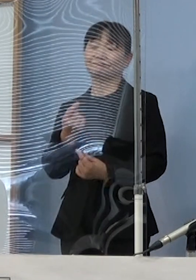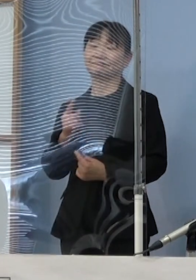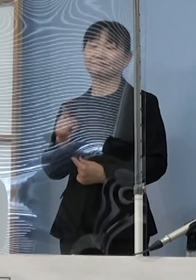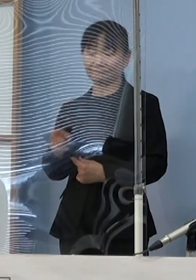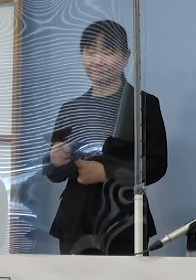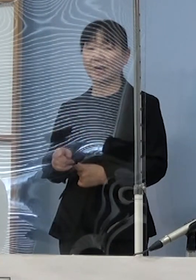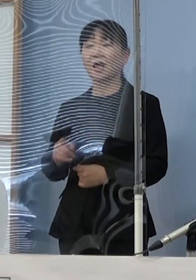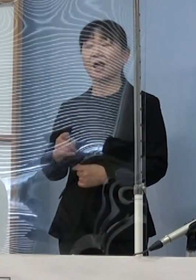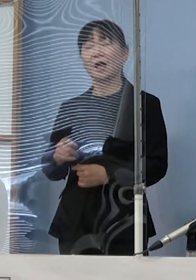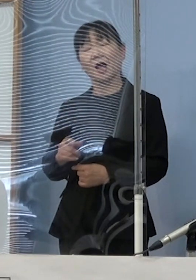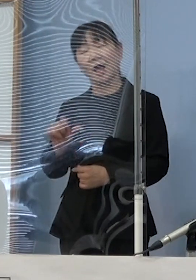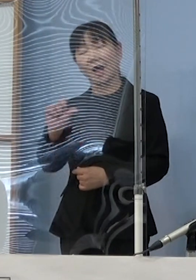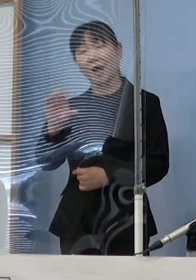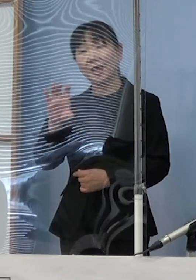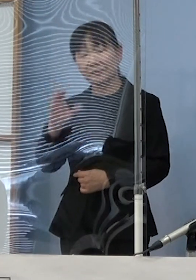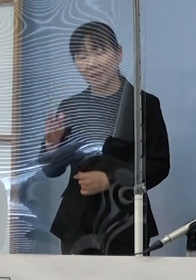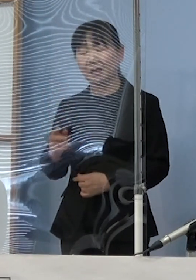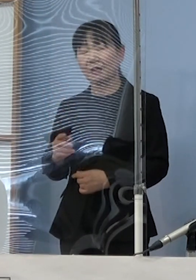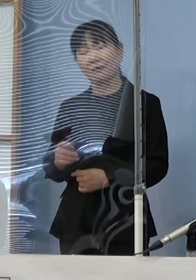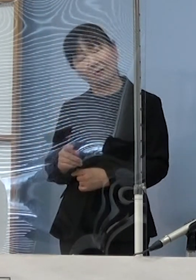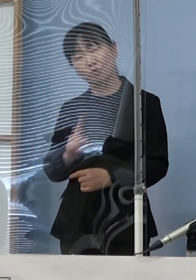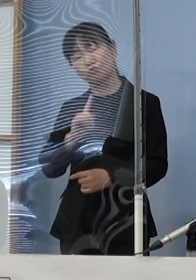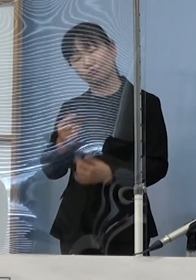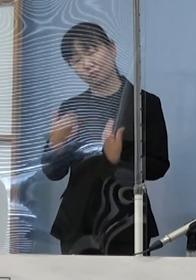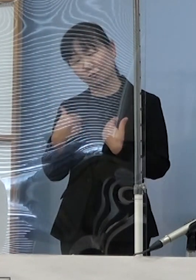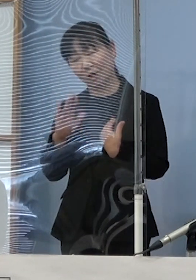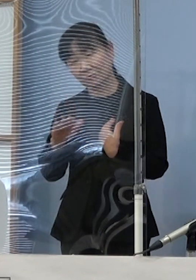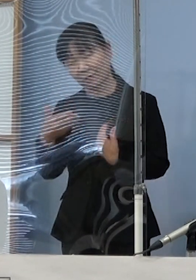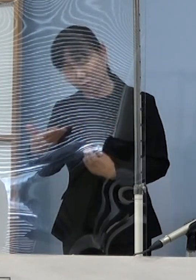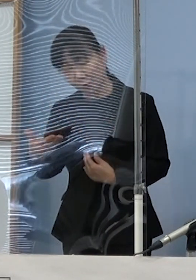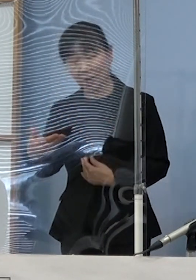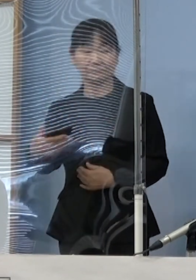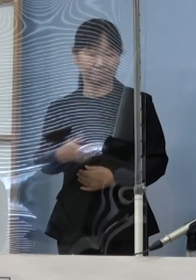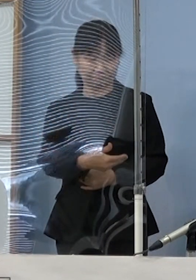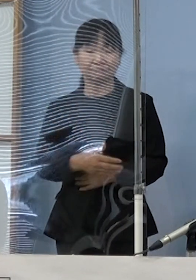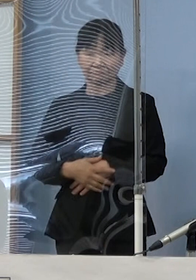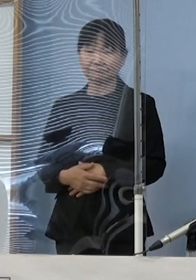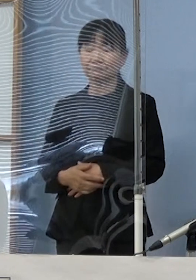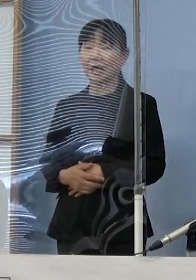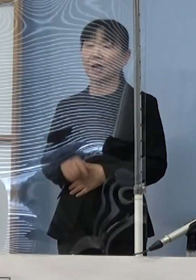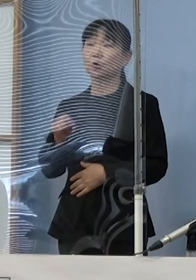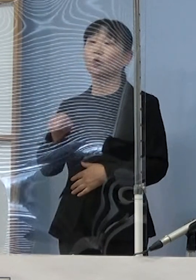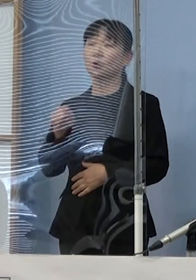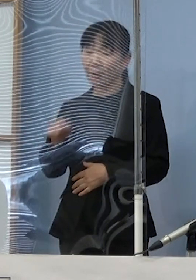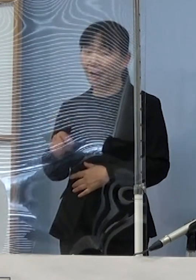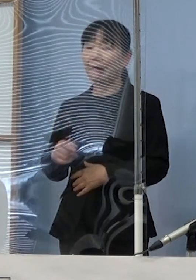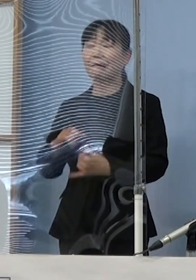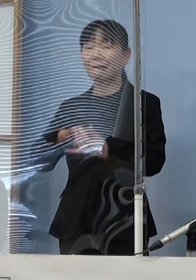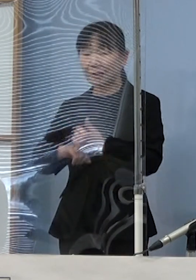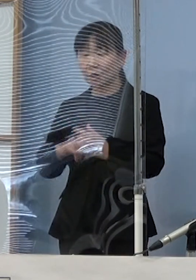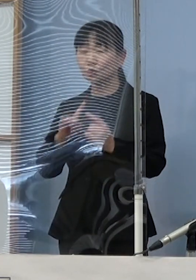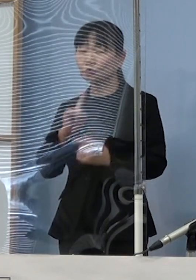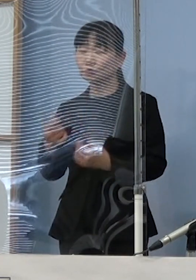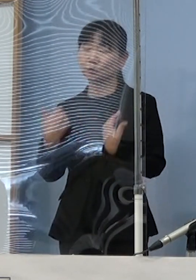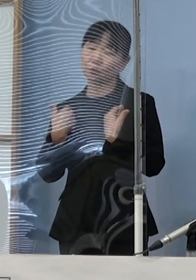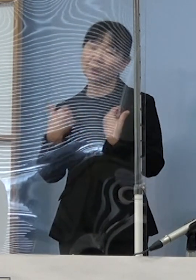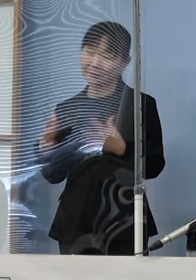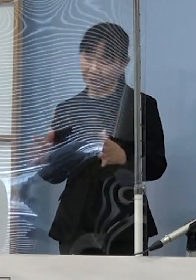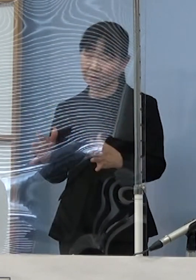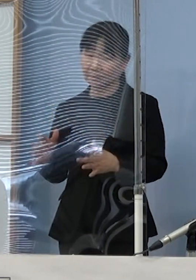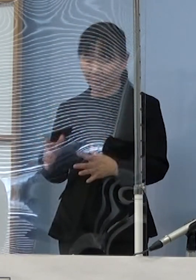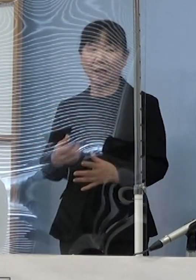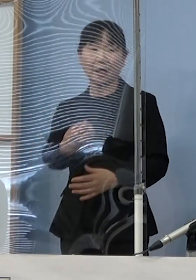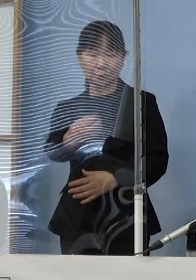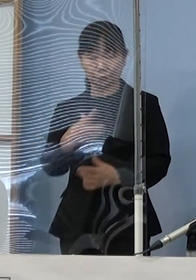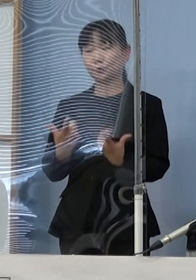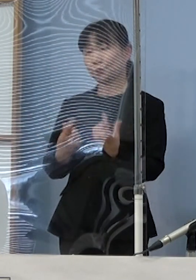ように、あえて言う必要があったかなかったか、こういった点では必ずしも言う必要はない、それはおっしゃる通りだと